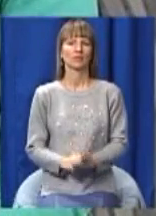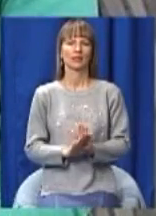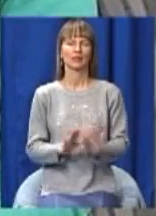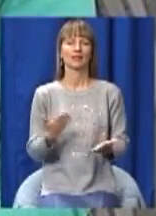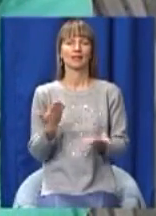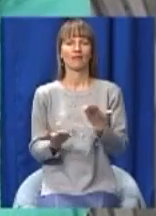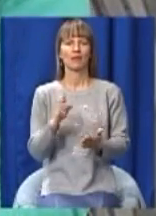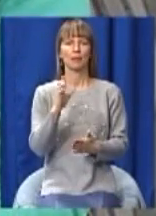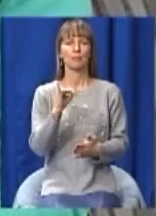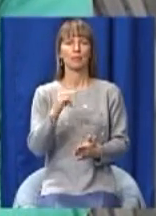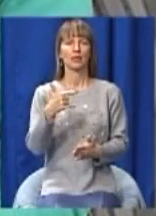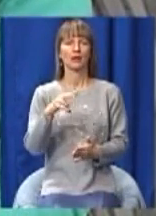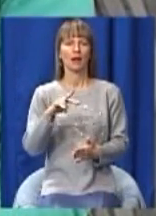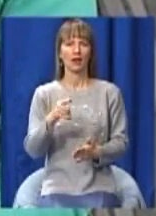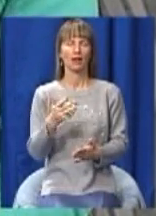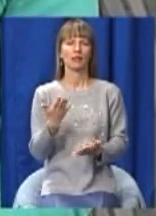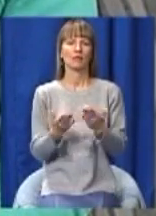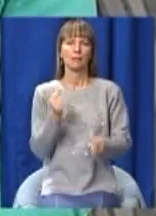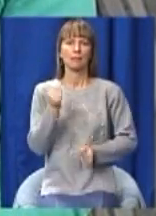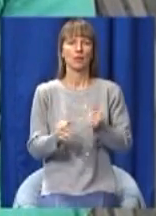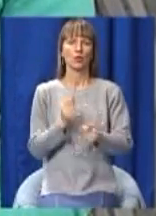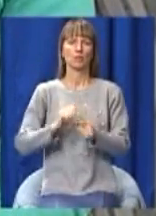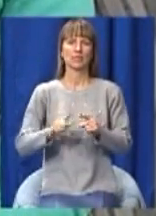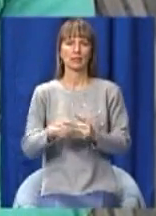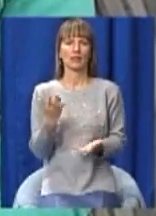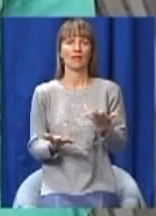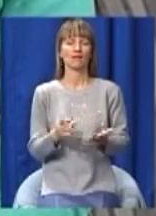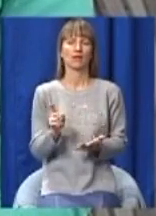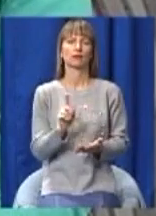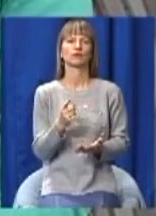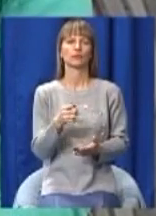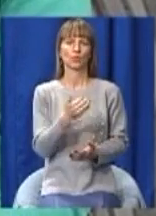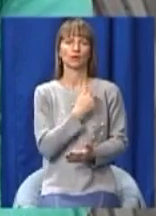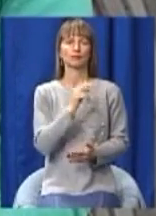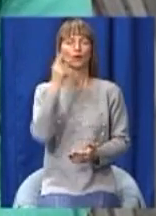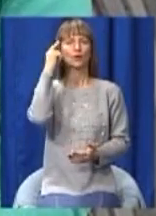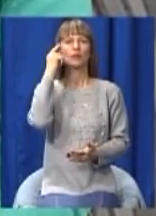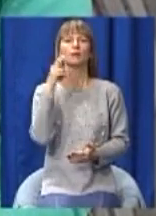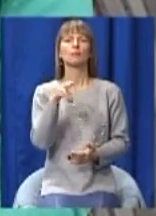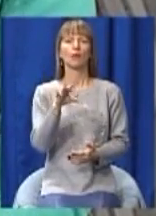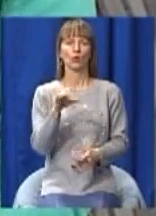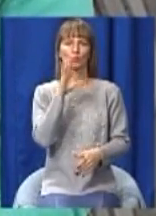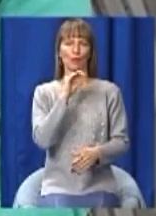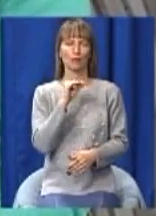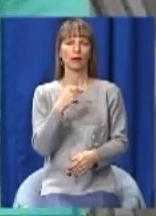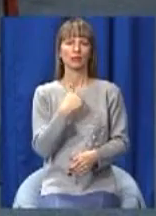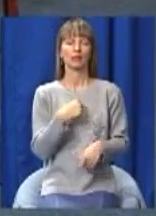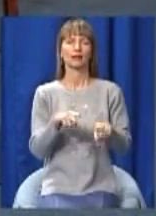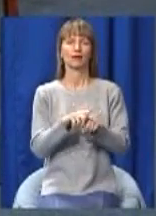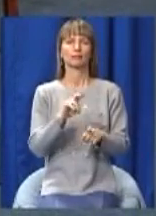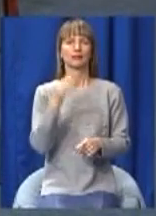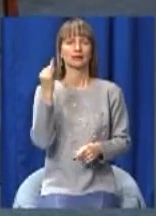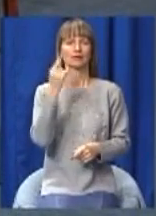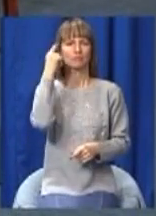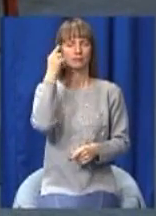направила biglion и мы же бегают а муж витку а потом хищника хотела признаться французски но я такой же будет